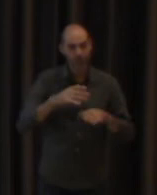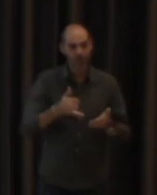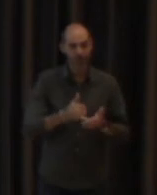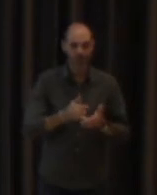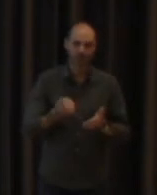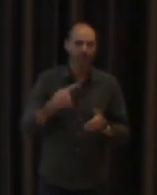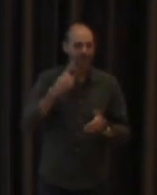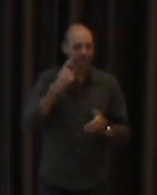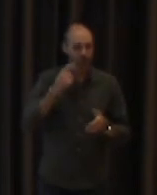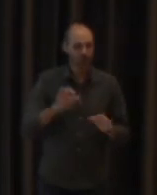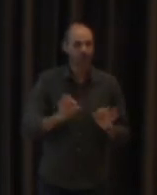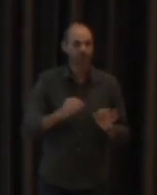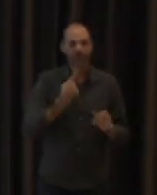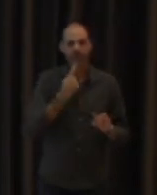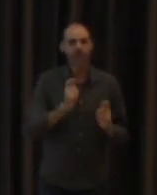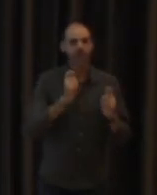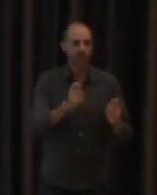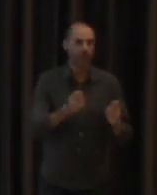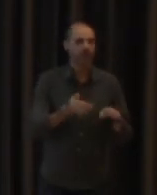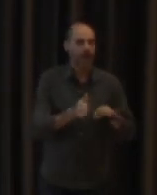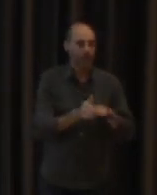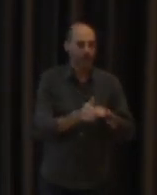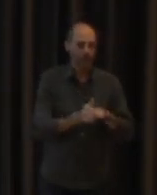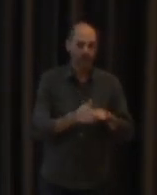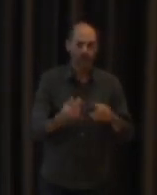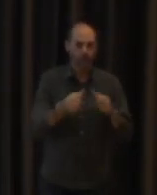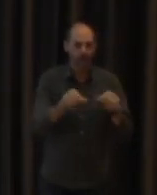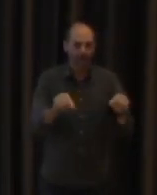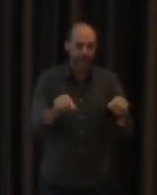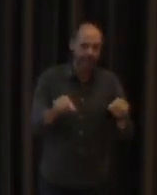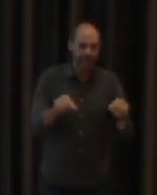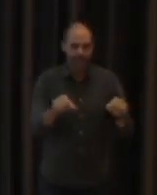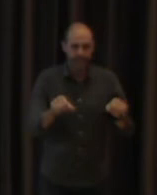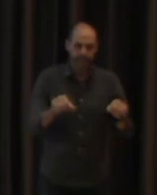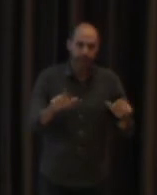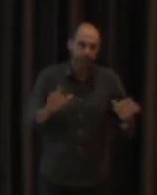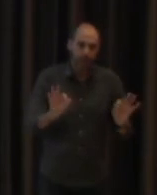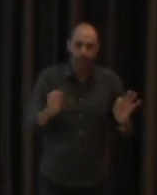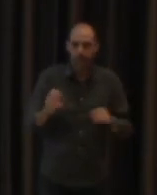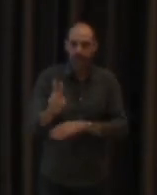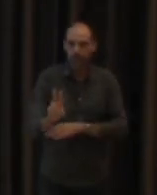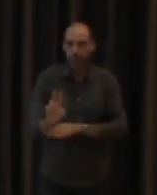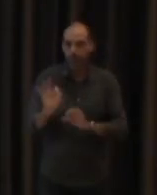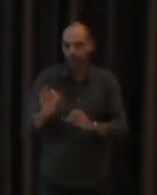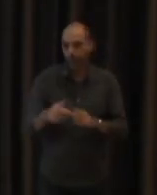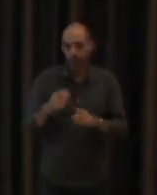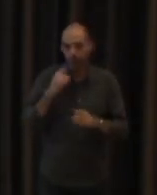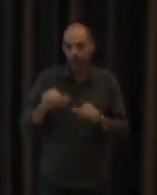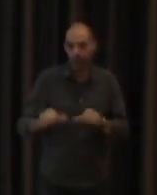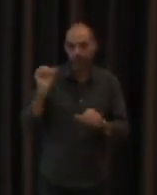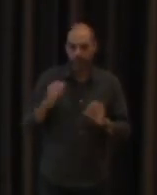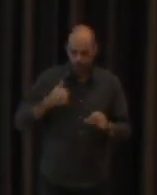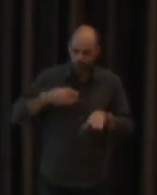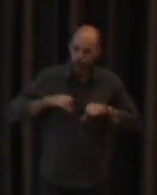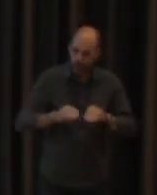pronoms tradicionalment anomenats adverbials, una etiqueta que no està gaire bé, però que és la que heu trobat a secundària i és la tradicional i, per tant, la que farem